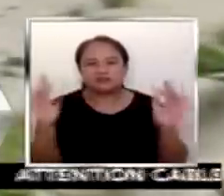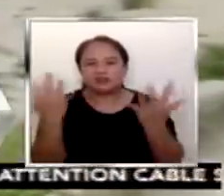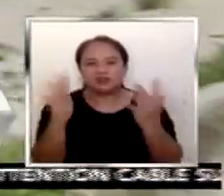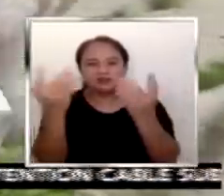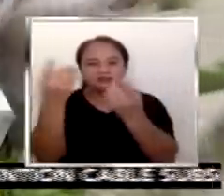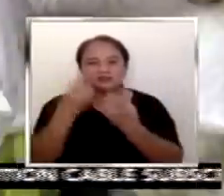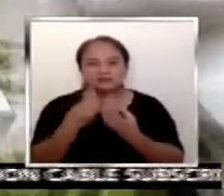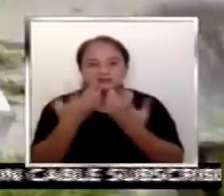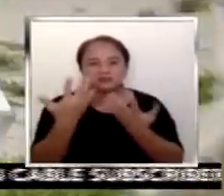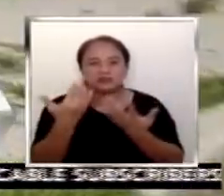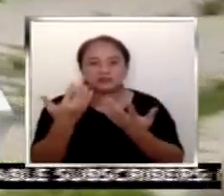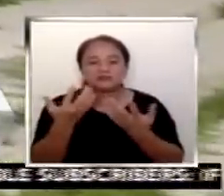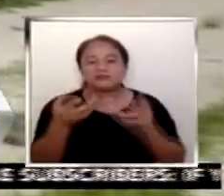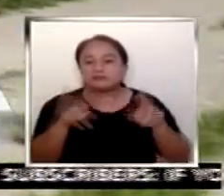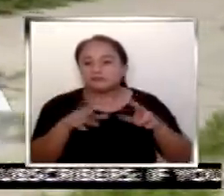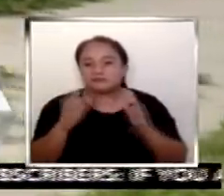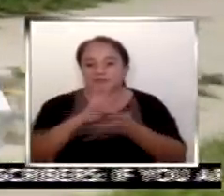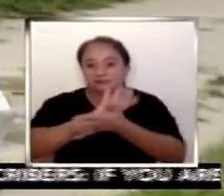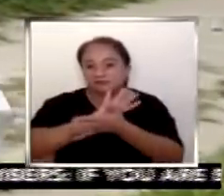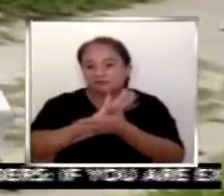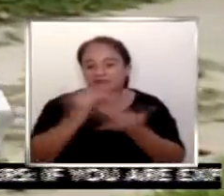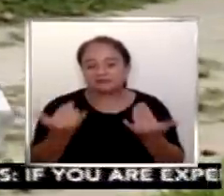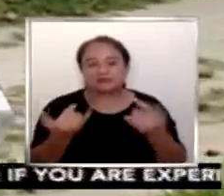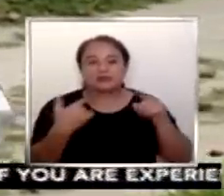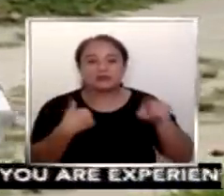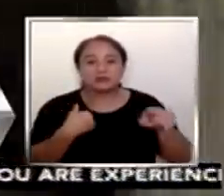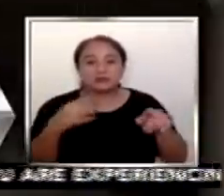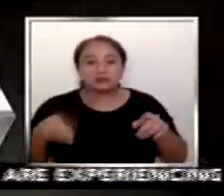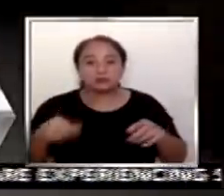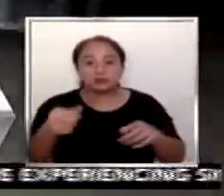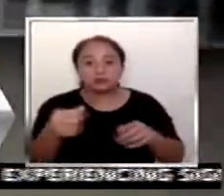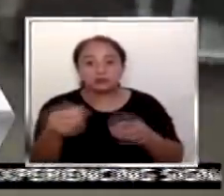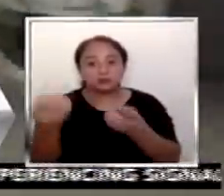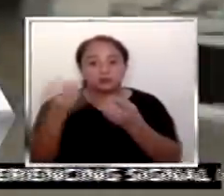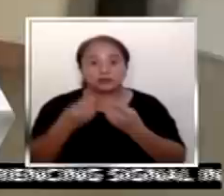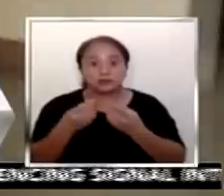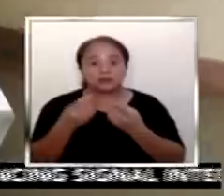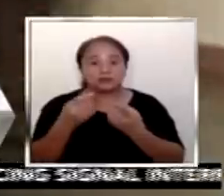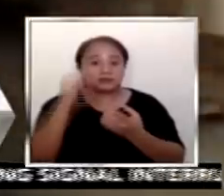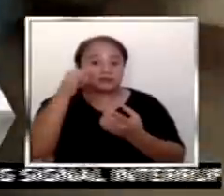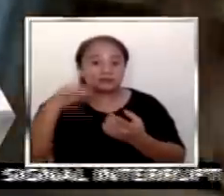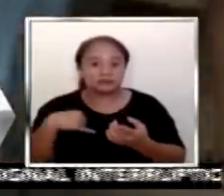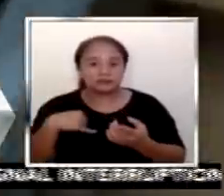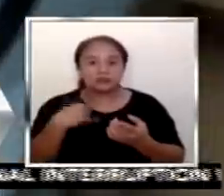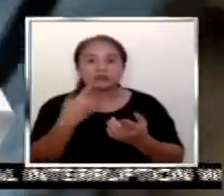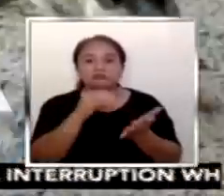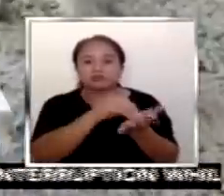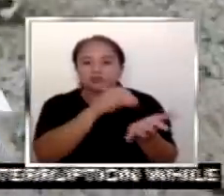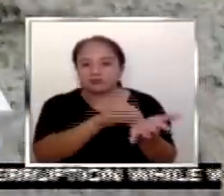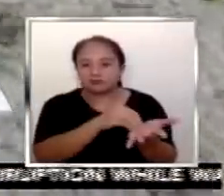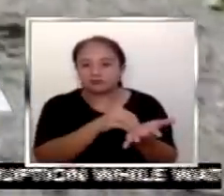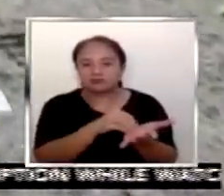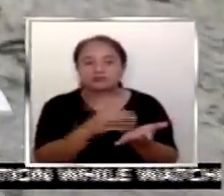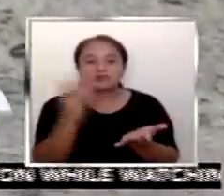foundation. Sa katunayan, ang mga dog food na dumating kahapon, inutang na lang. Dahil bitin ang supply, baka raw isang